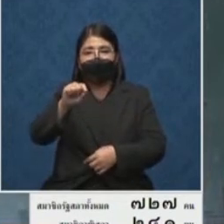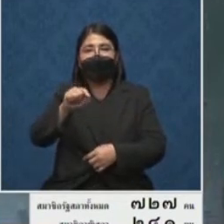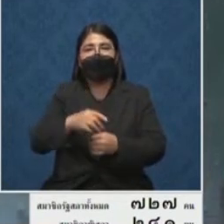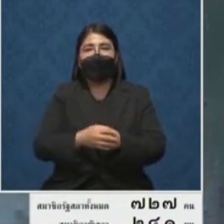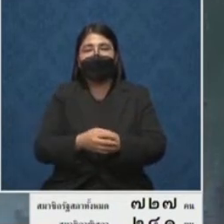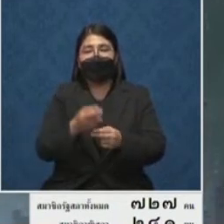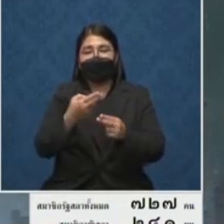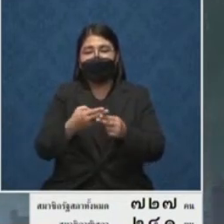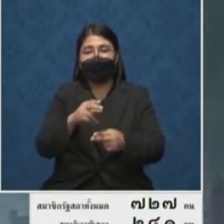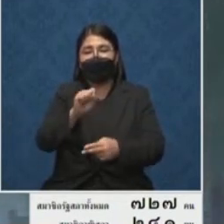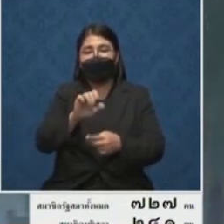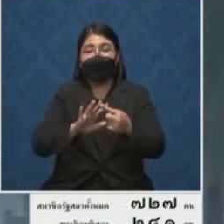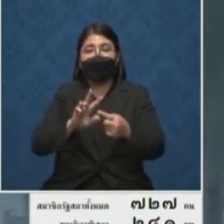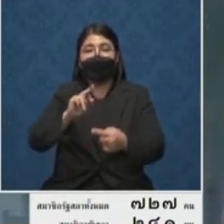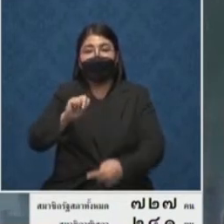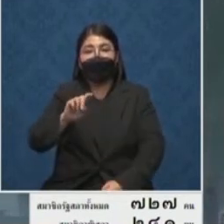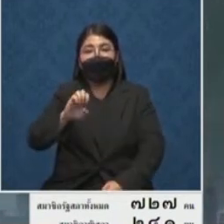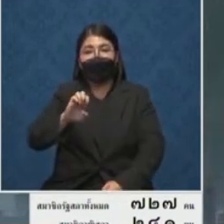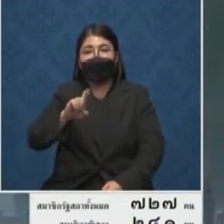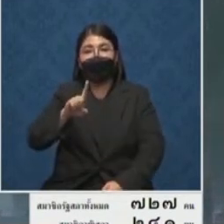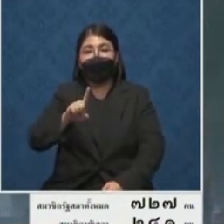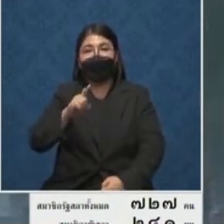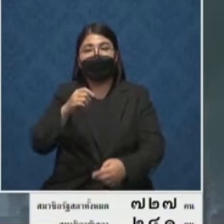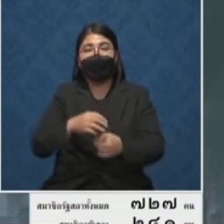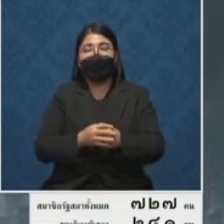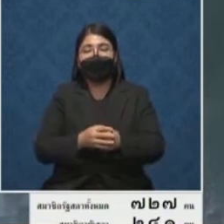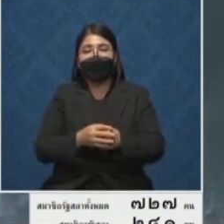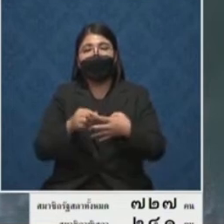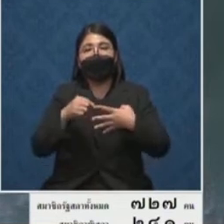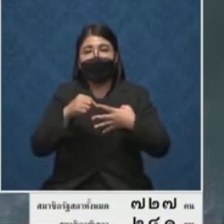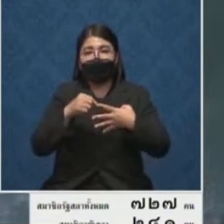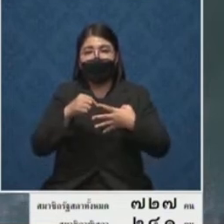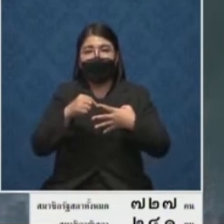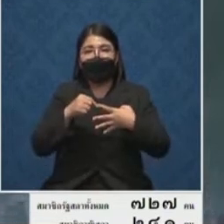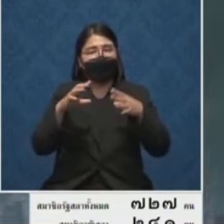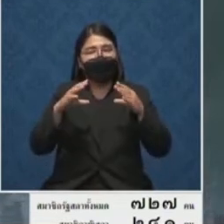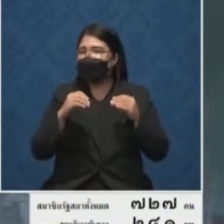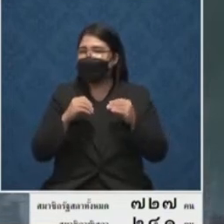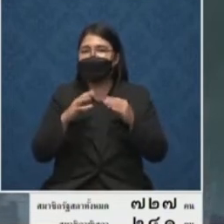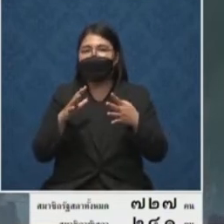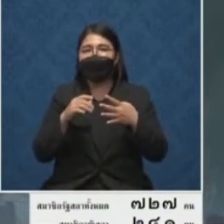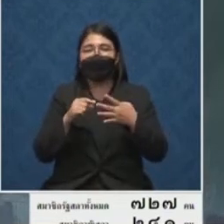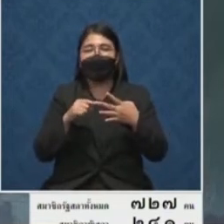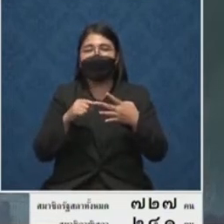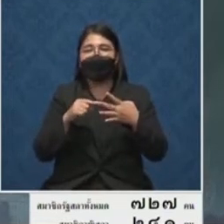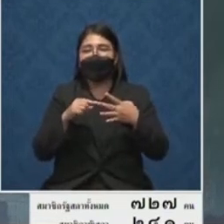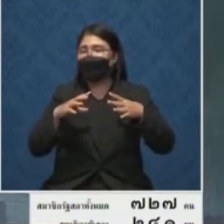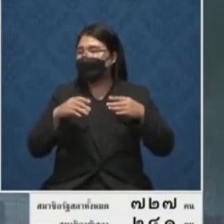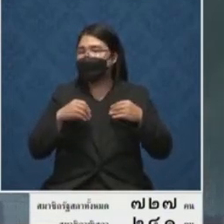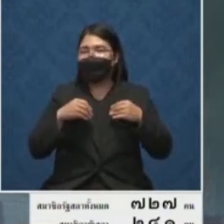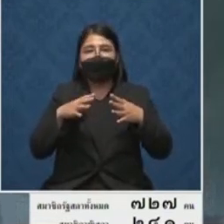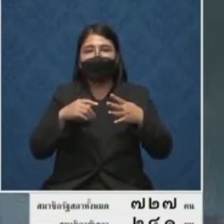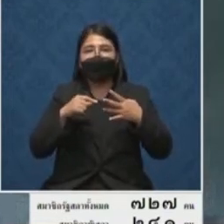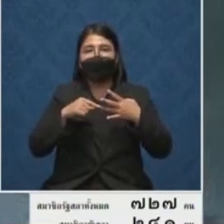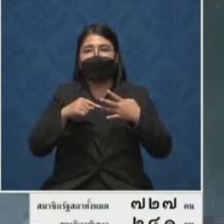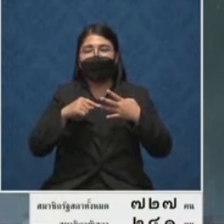620นางสุนีจึงวิโรจน ์1ไม่รับหลักการ2ไม่รับ